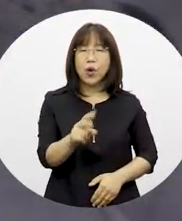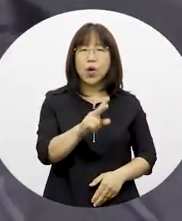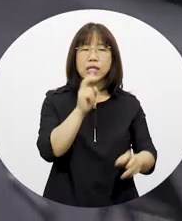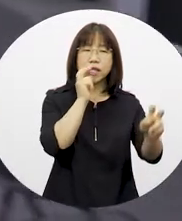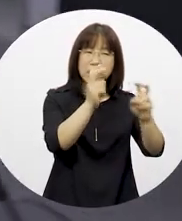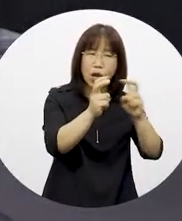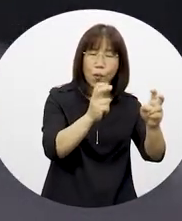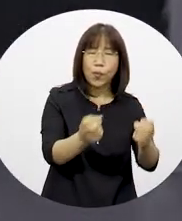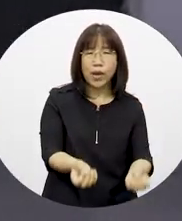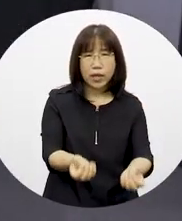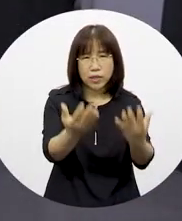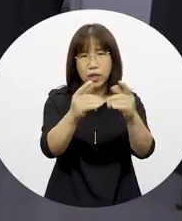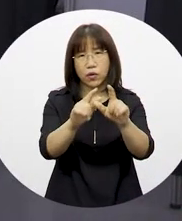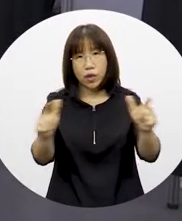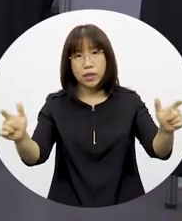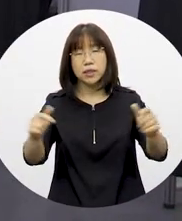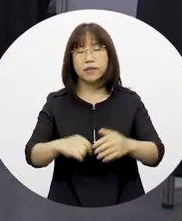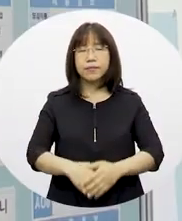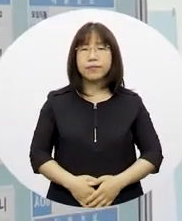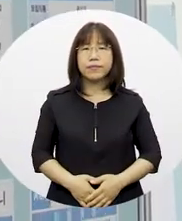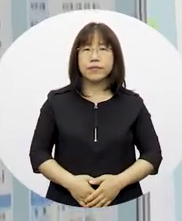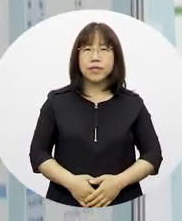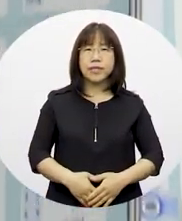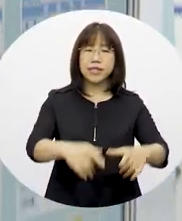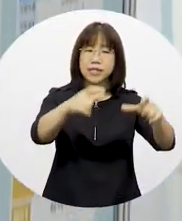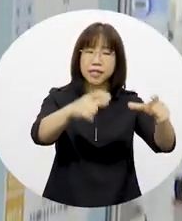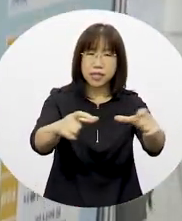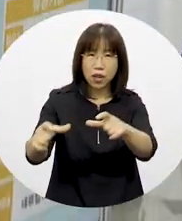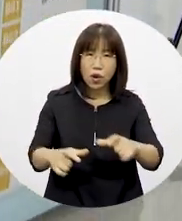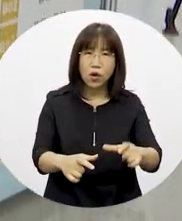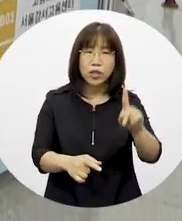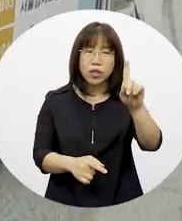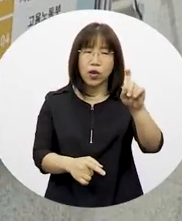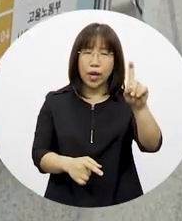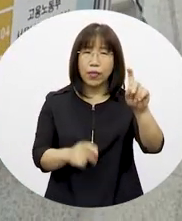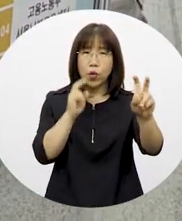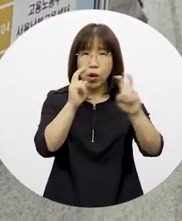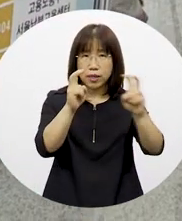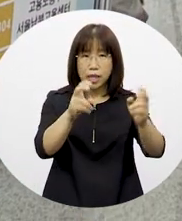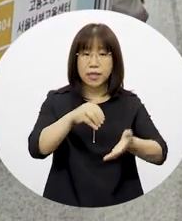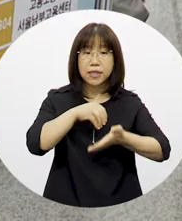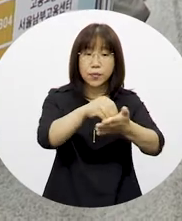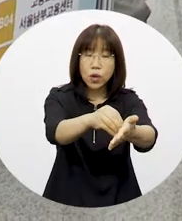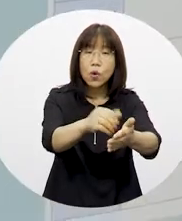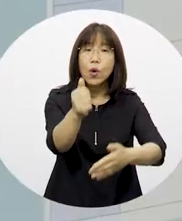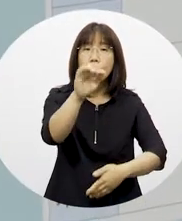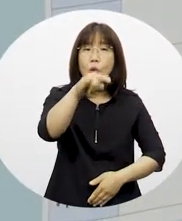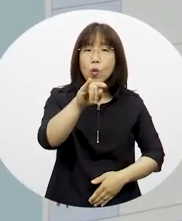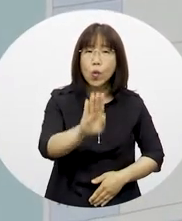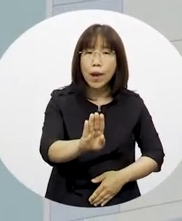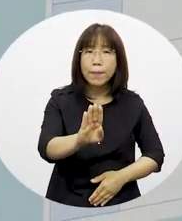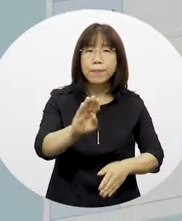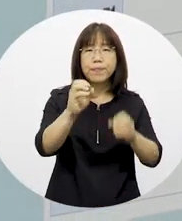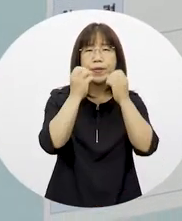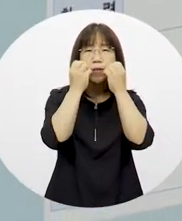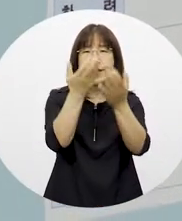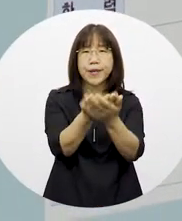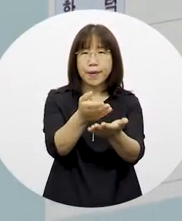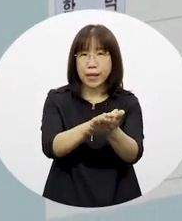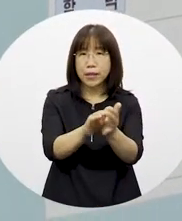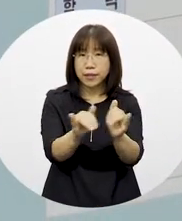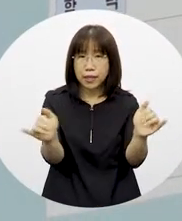박람회는 기업 채용관, 부대 행사관, 행사 지원관으로 꾸려졌으며 지역 내 11개 기업이 참가해